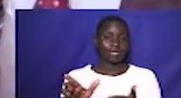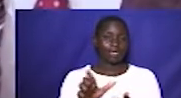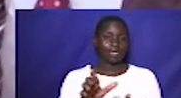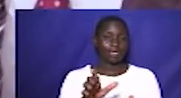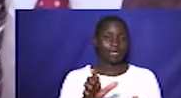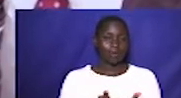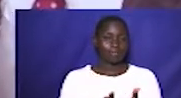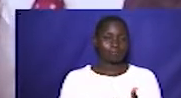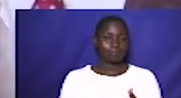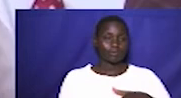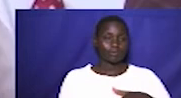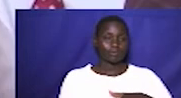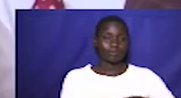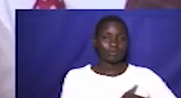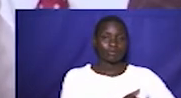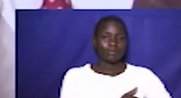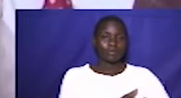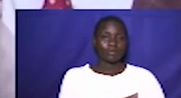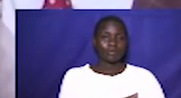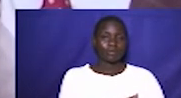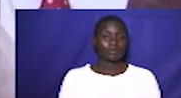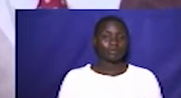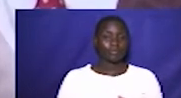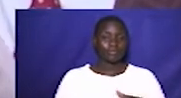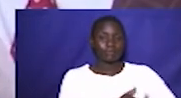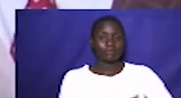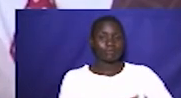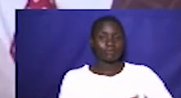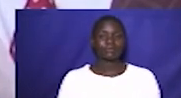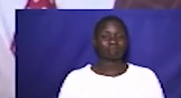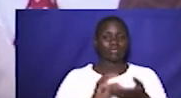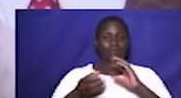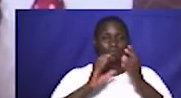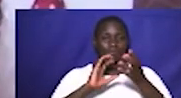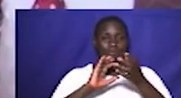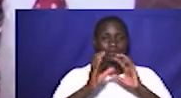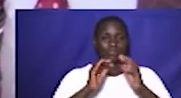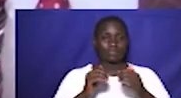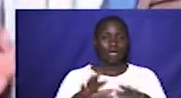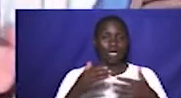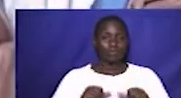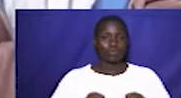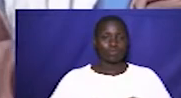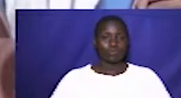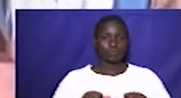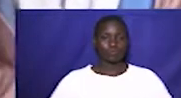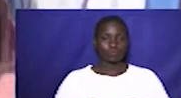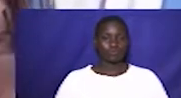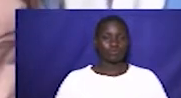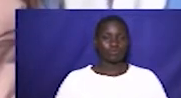wao pamoja na manaibu wa chifu na kusemezana jinsi ya kuendeleza kuboresha